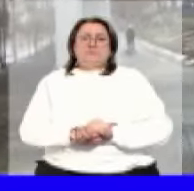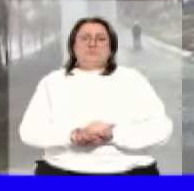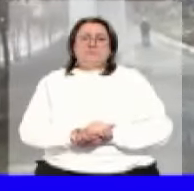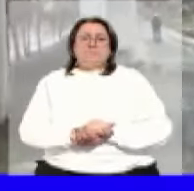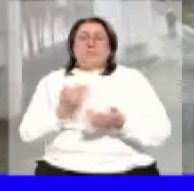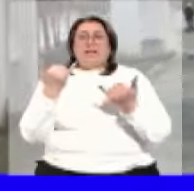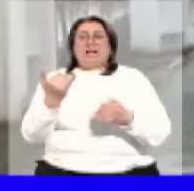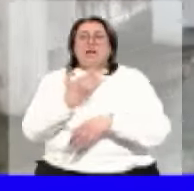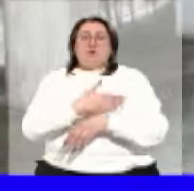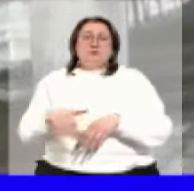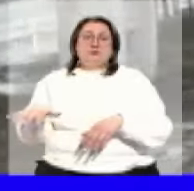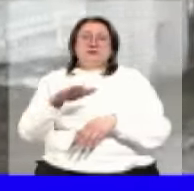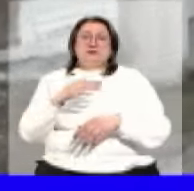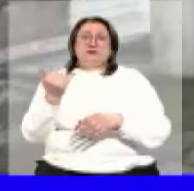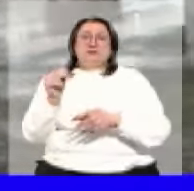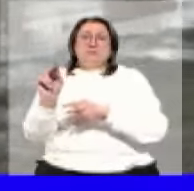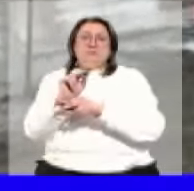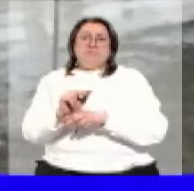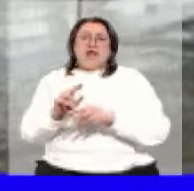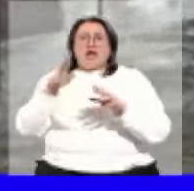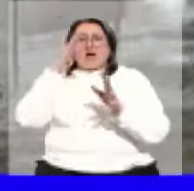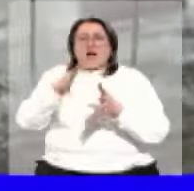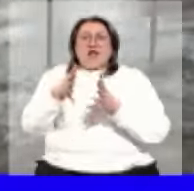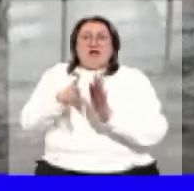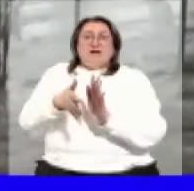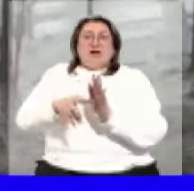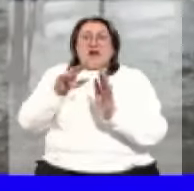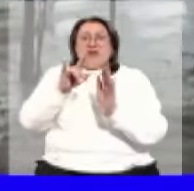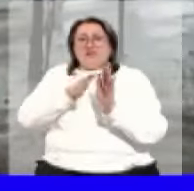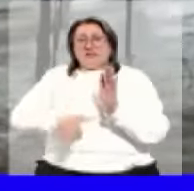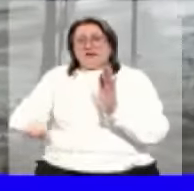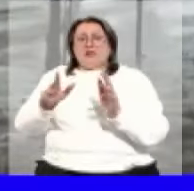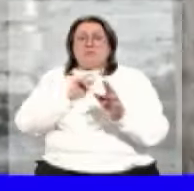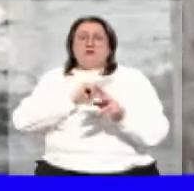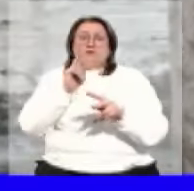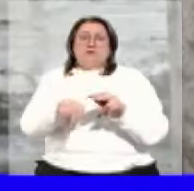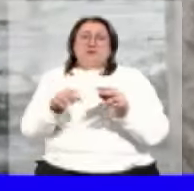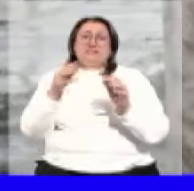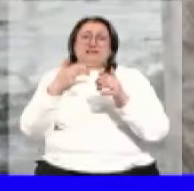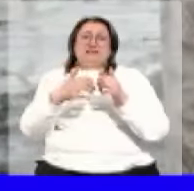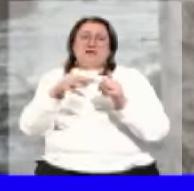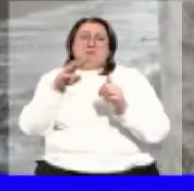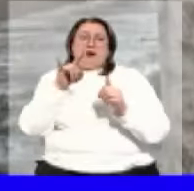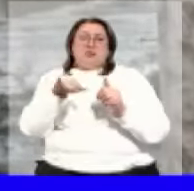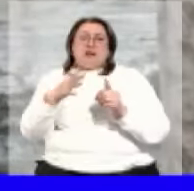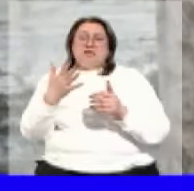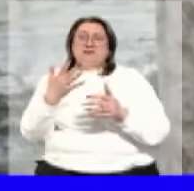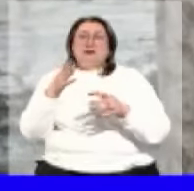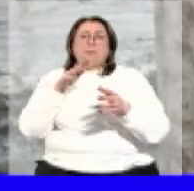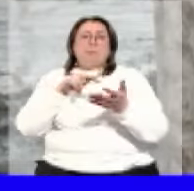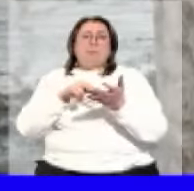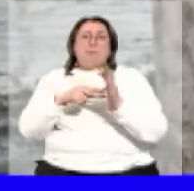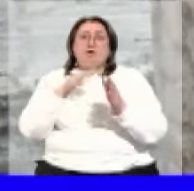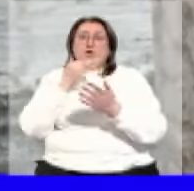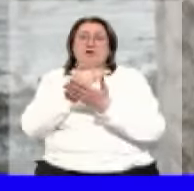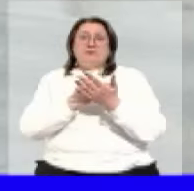Қазір Назарбаев көшесінде Нөсер кәрізі ретке келтіріліп жатыр. Жұмыстар наурыз айының ортасында аяқталады деп жоспарланған. Ал егер